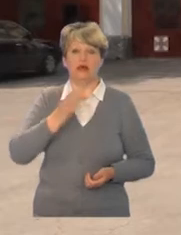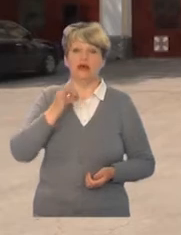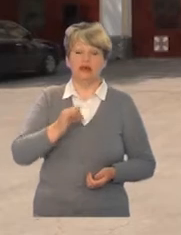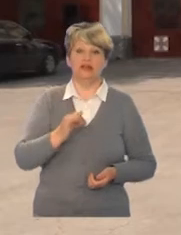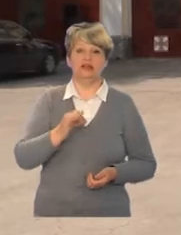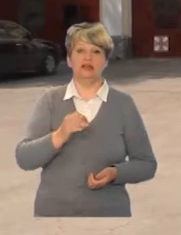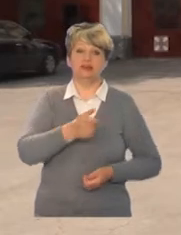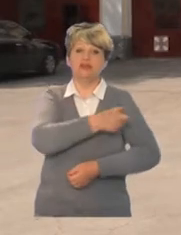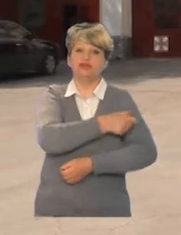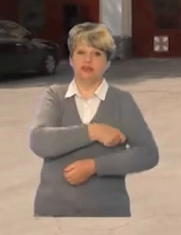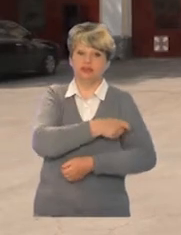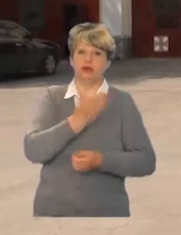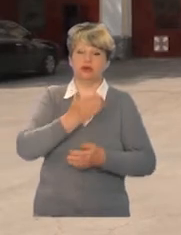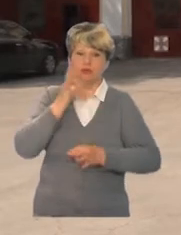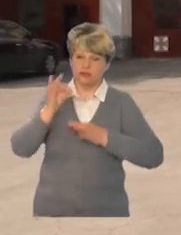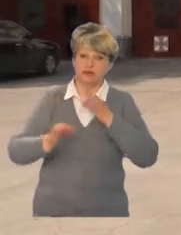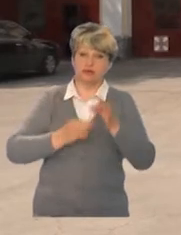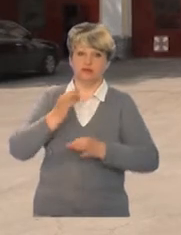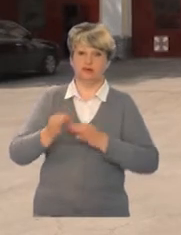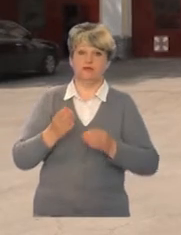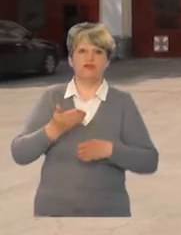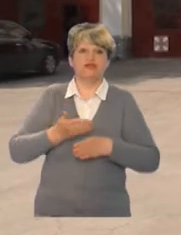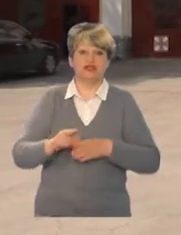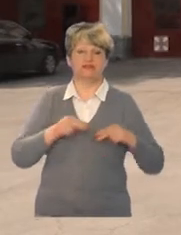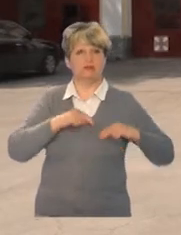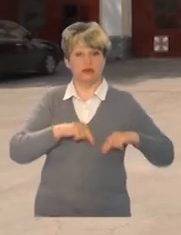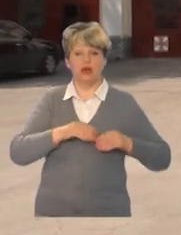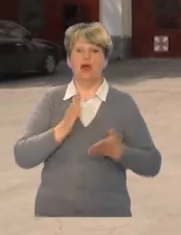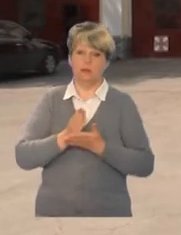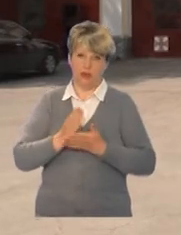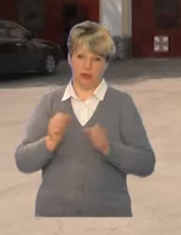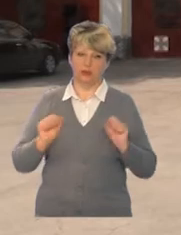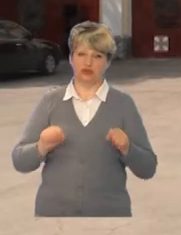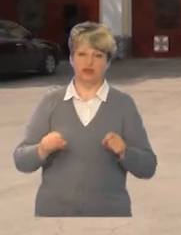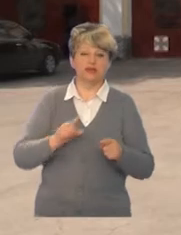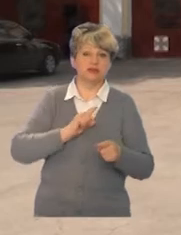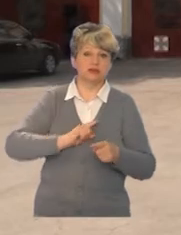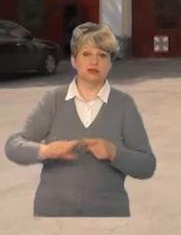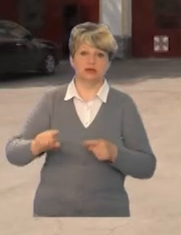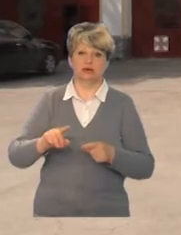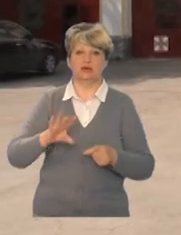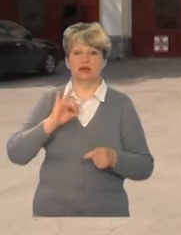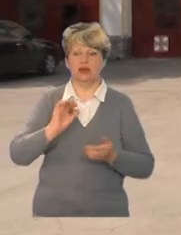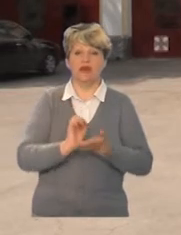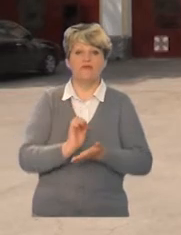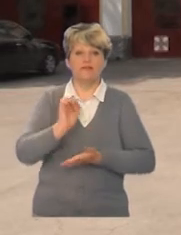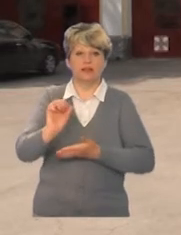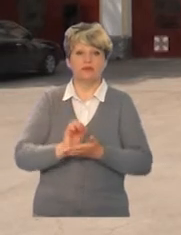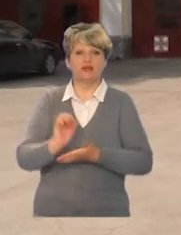яка знаходиться цілодобово на пункті зв'язку частини, має можливість оперативно реагувати на нього та